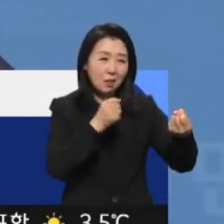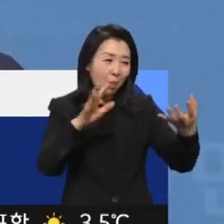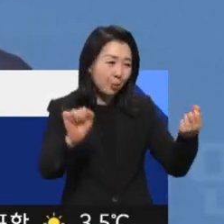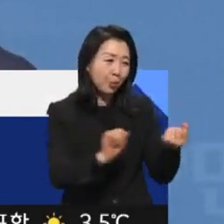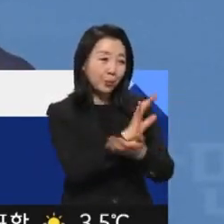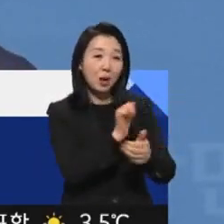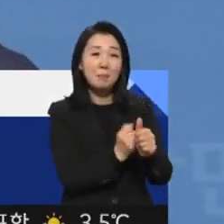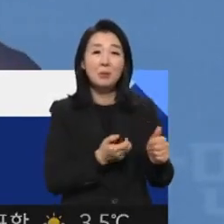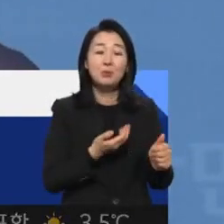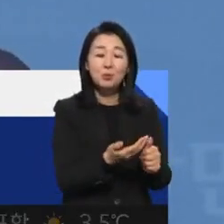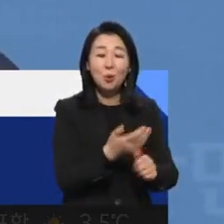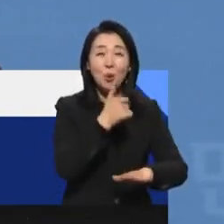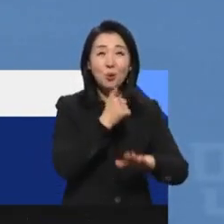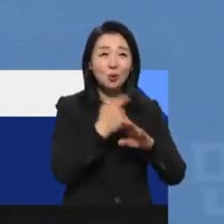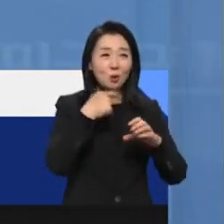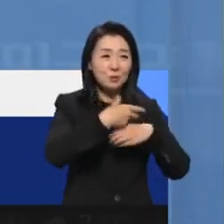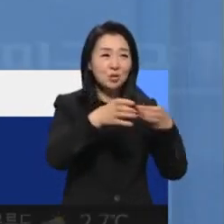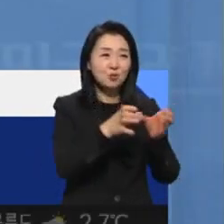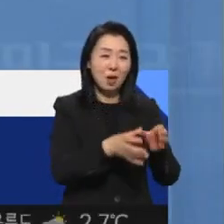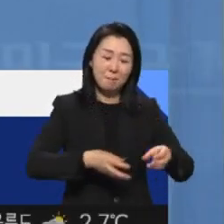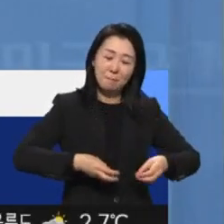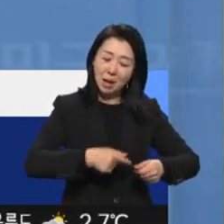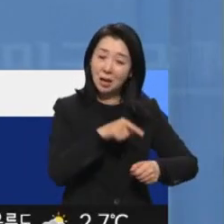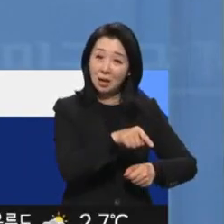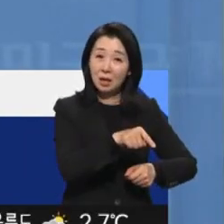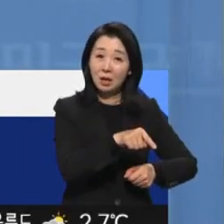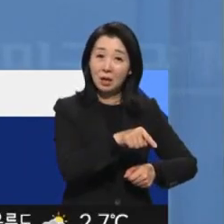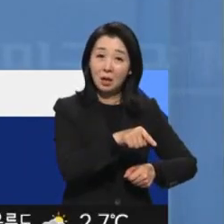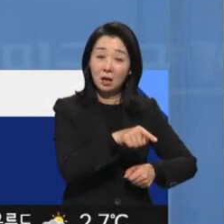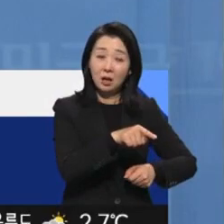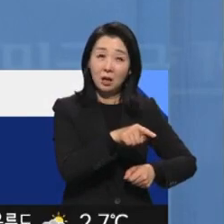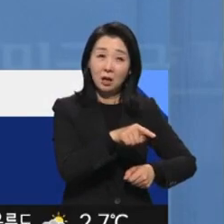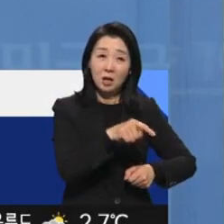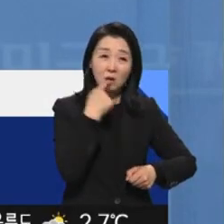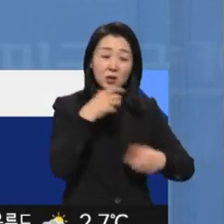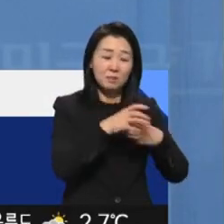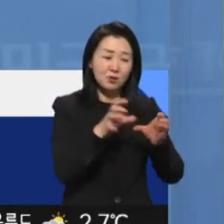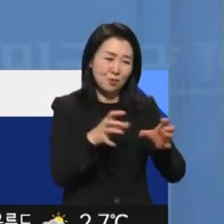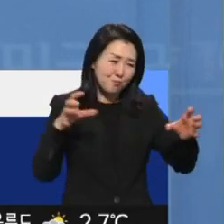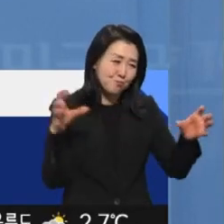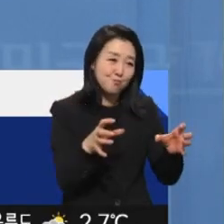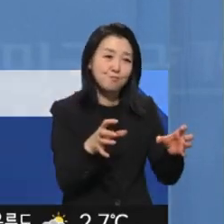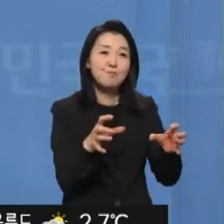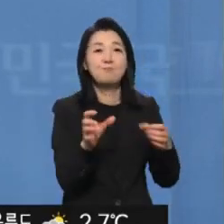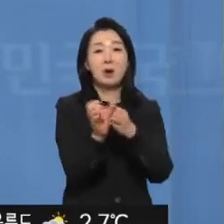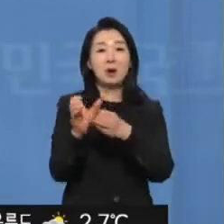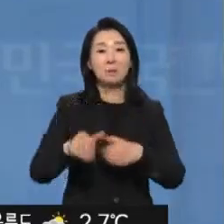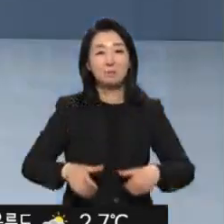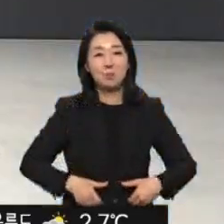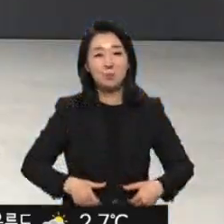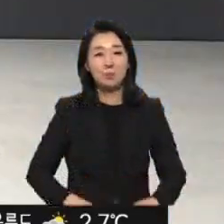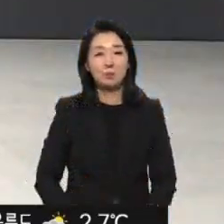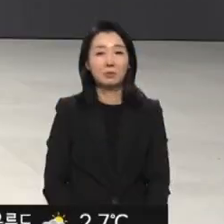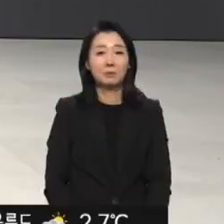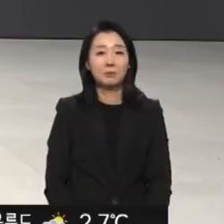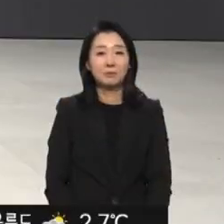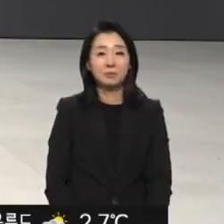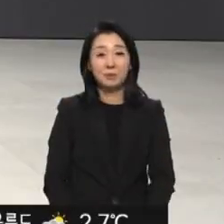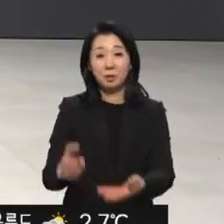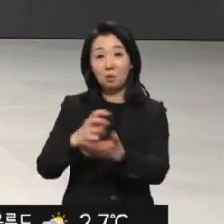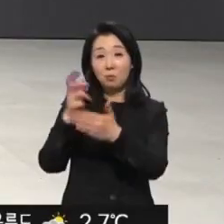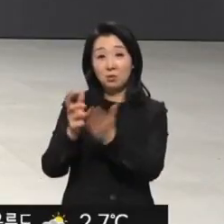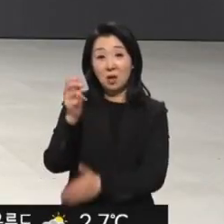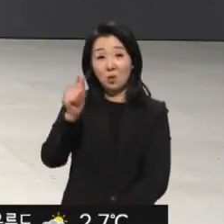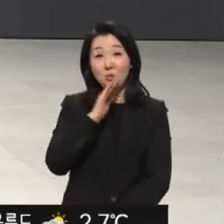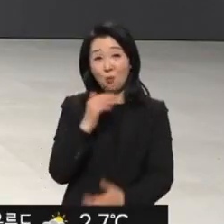민주당 파괴 공작에 민주당 똘똘 뭉쳐서 결연히 맞서야 합니다. 네, 한동훈 장관이